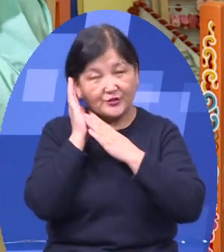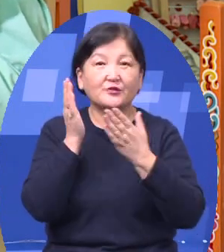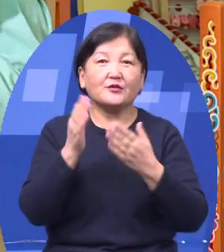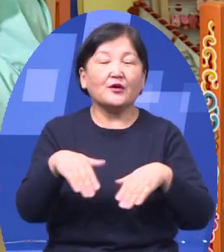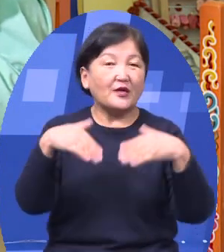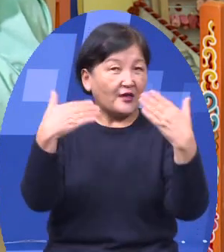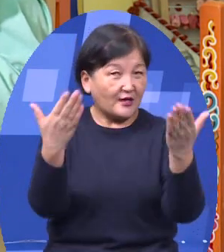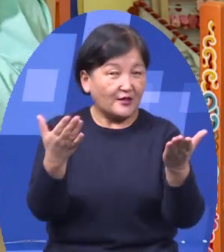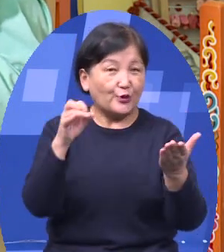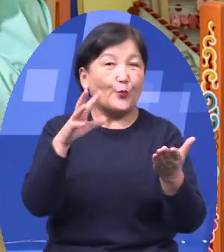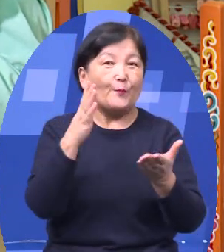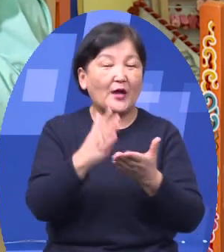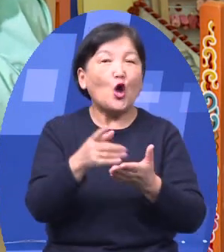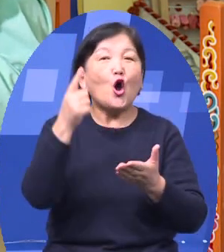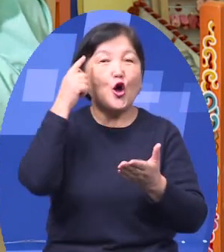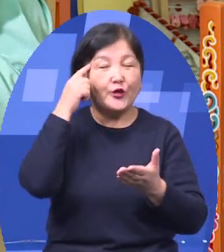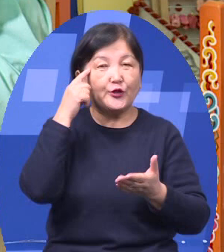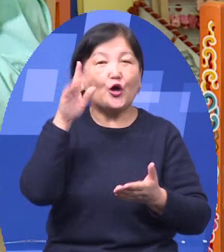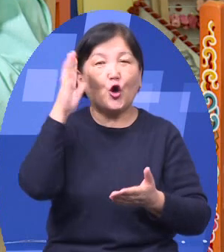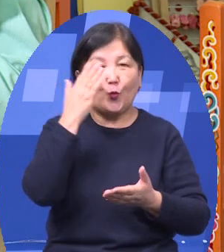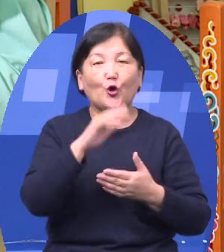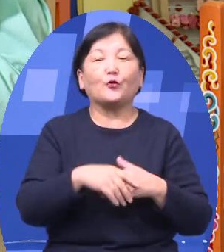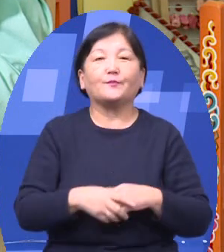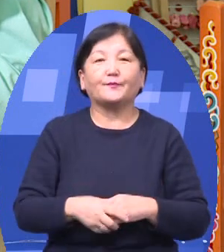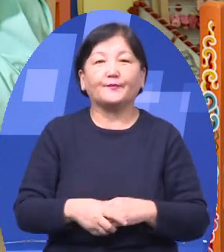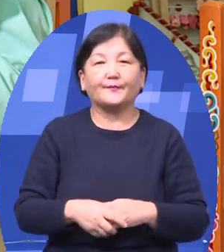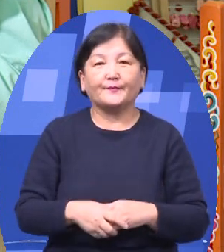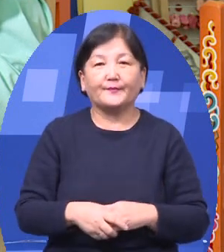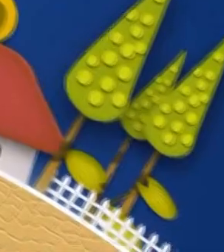залгах ёстой болсон учиртай юм лээ. Ойлголоо.